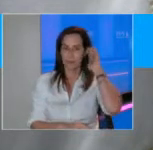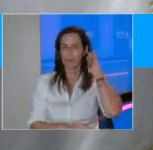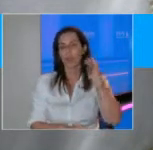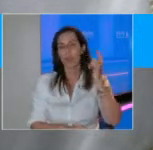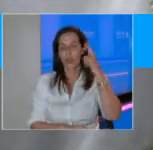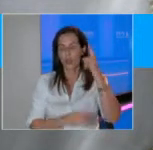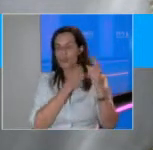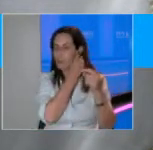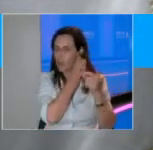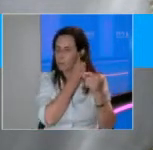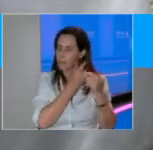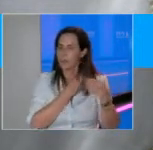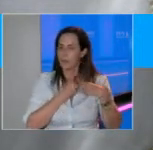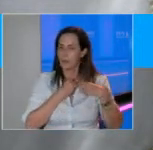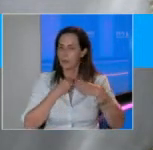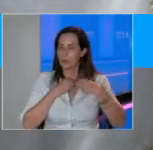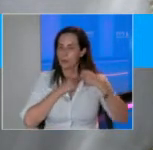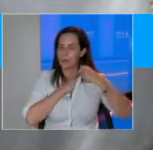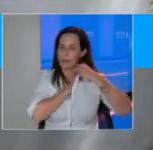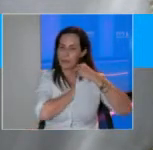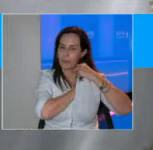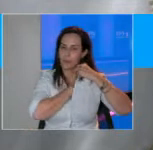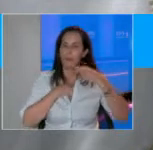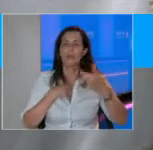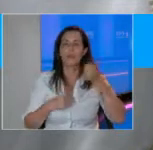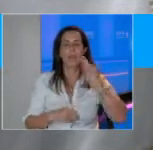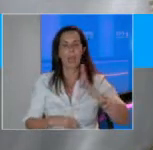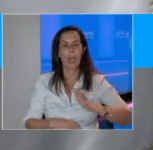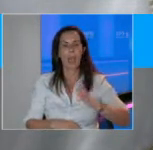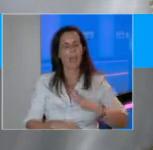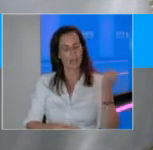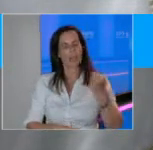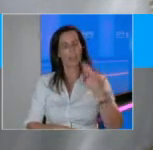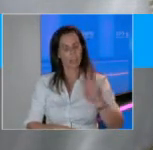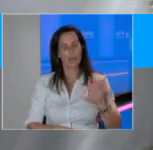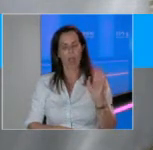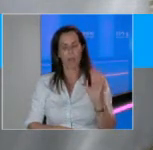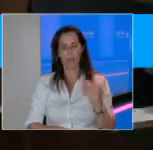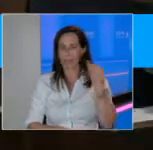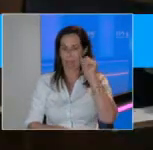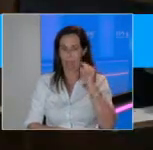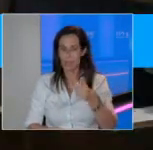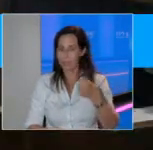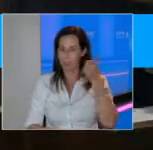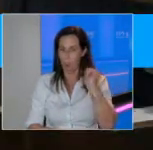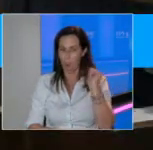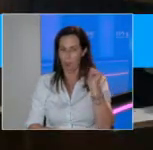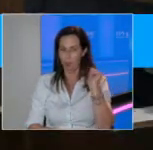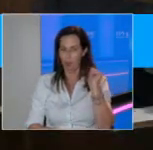חושב שהוא אתמול הוכיח שאפשר להיות גם ממלכתי, אבל עם אגרוף של פלדה. גבי אשכנזי אתמול